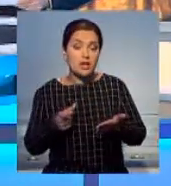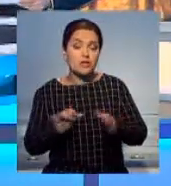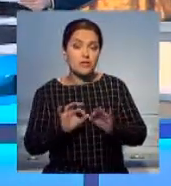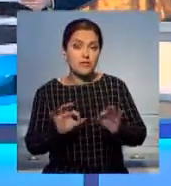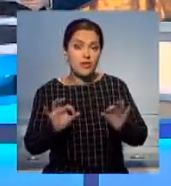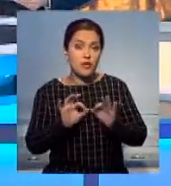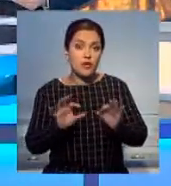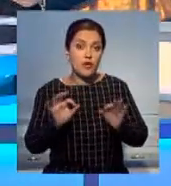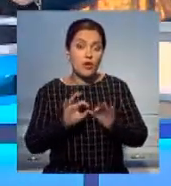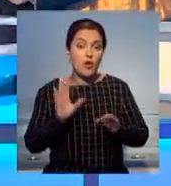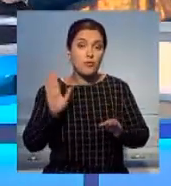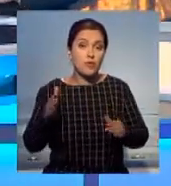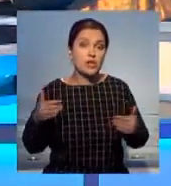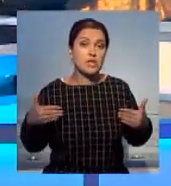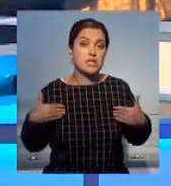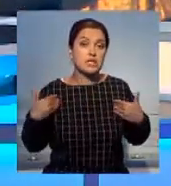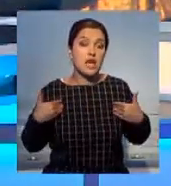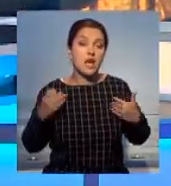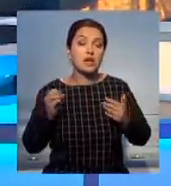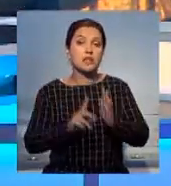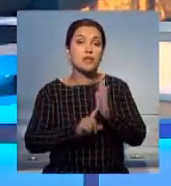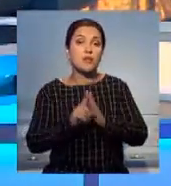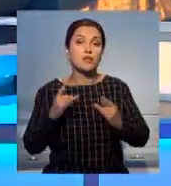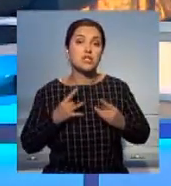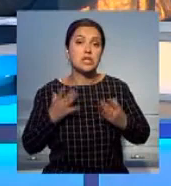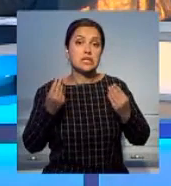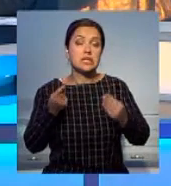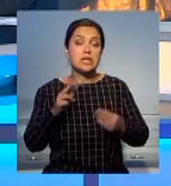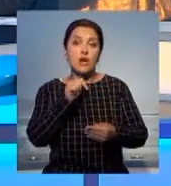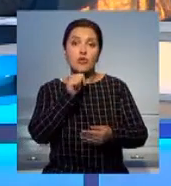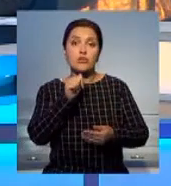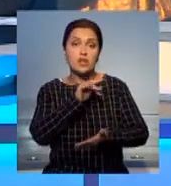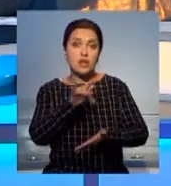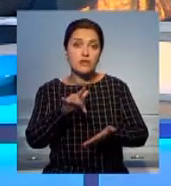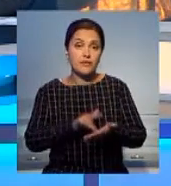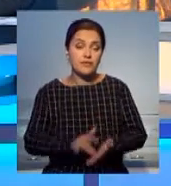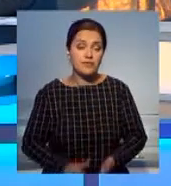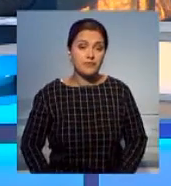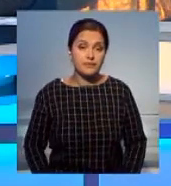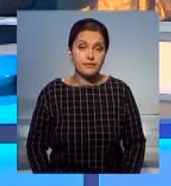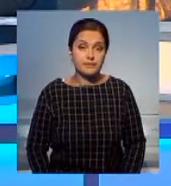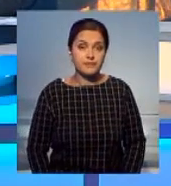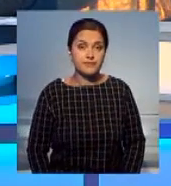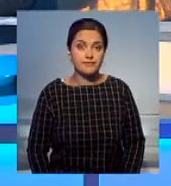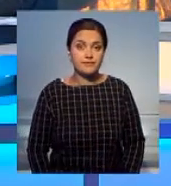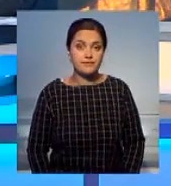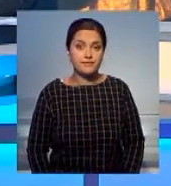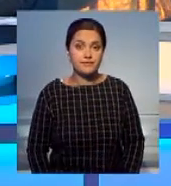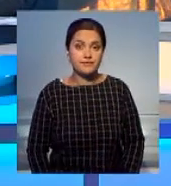Наталья Строкова. Наталья, здравствуйте. Расскажите, как начался праздничный день для костанайцев?